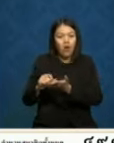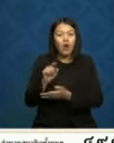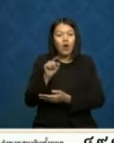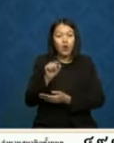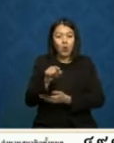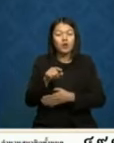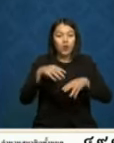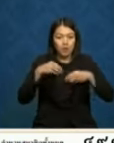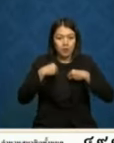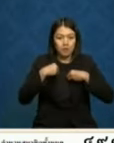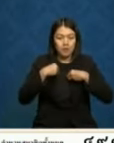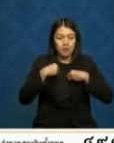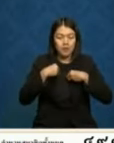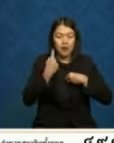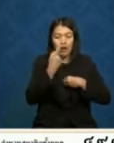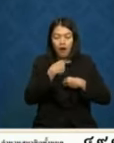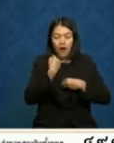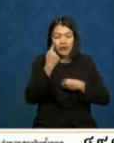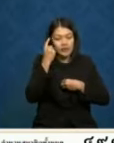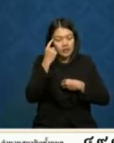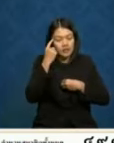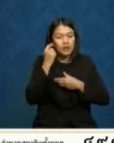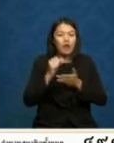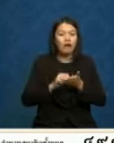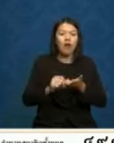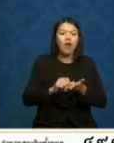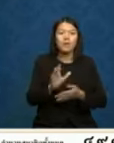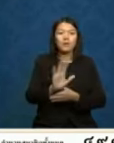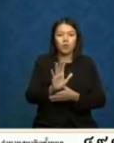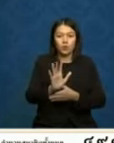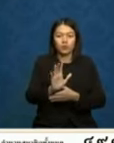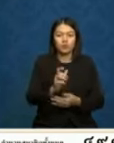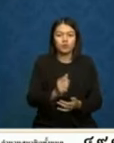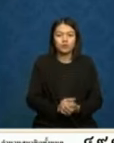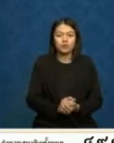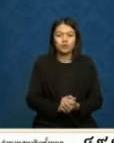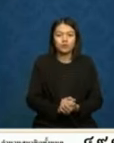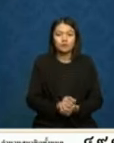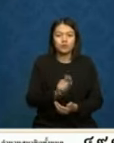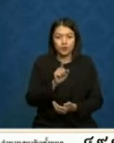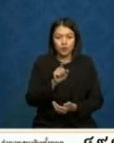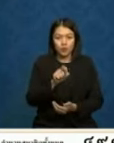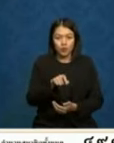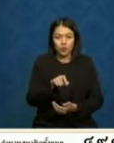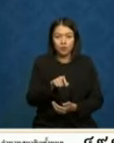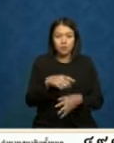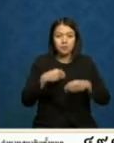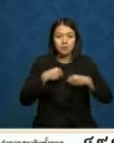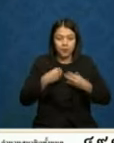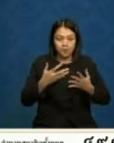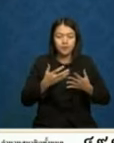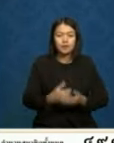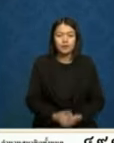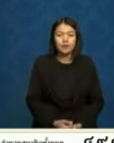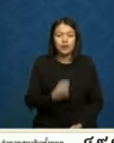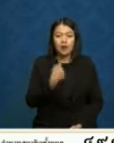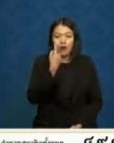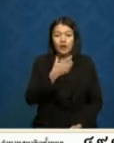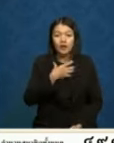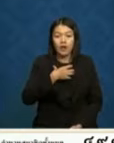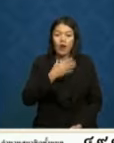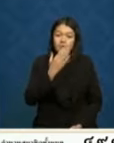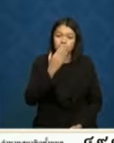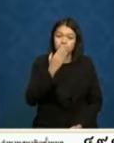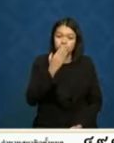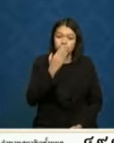ดปุ่มเห็นด้วยท่านผู้ใดเห็นว่าไม่สมควรแก้ไขกรุณากดปุ่มไม่เห็นด้วยและท่านต้องการงด